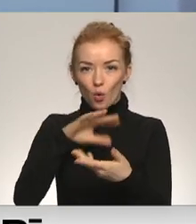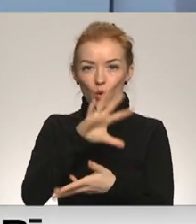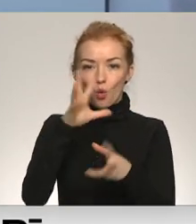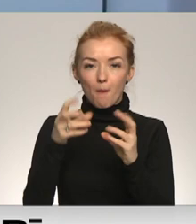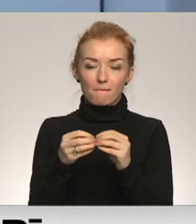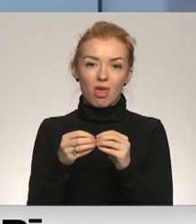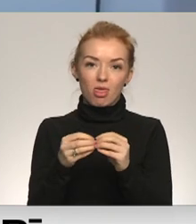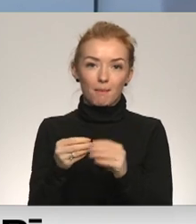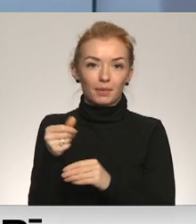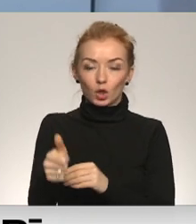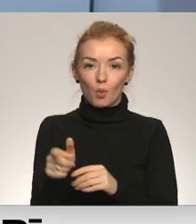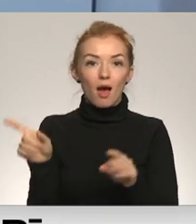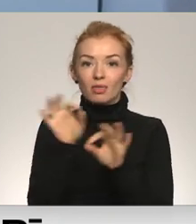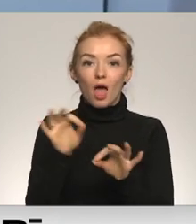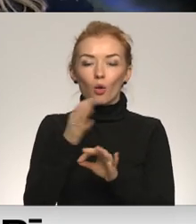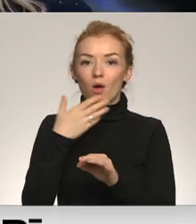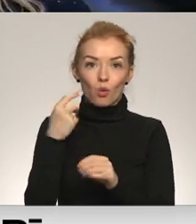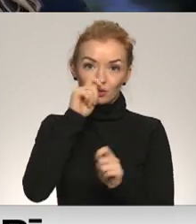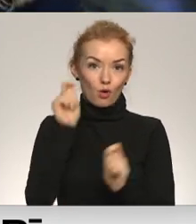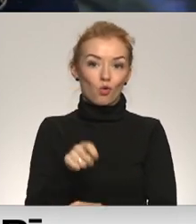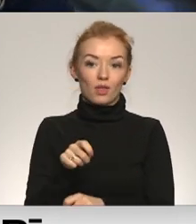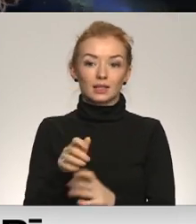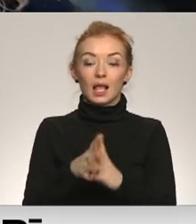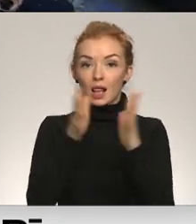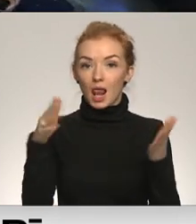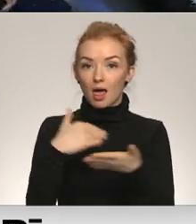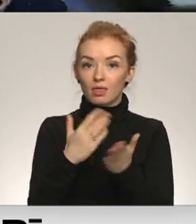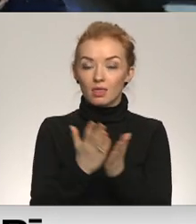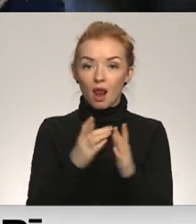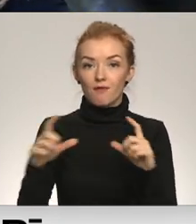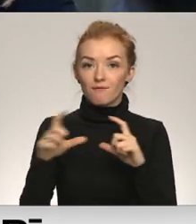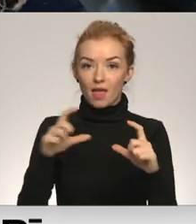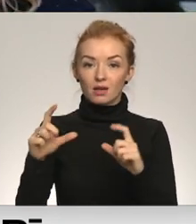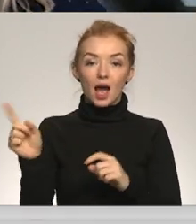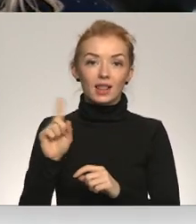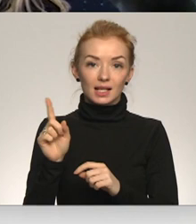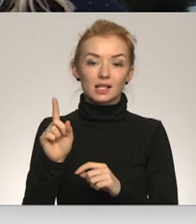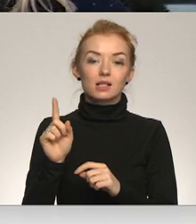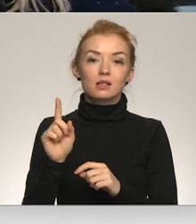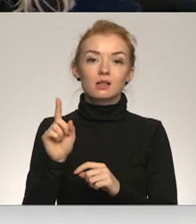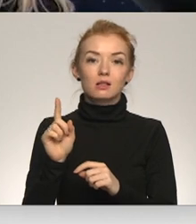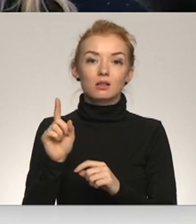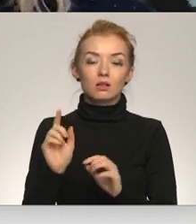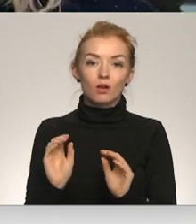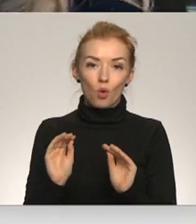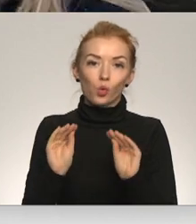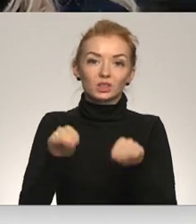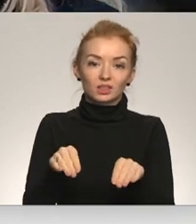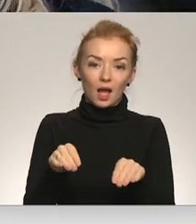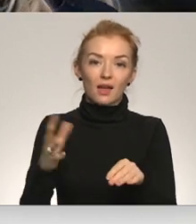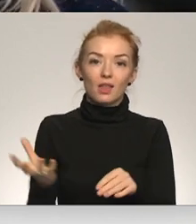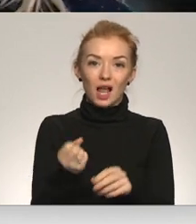nav zaudējis pilnīgi neko aiznesot pudeli nododot. Lielākoties veikali ir aprīkoti ar veikala telpās